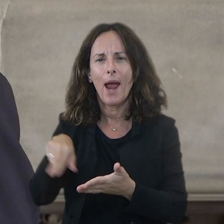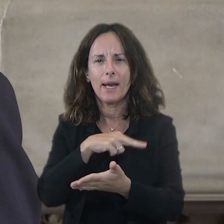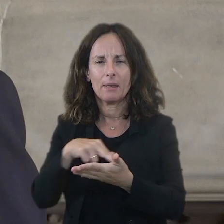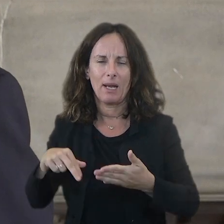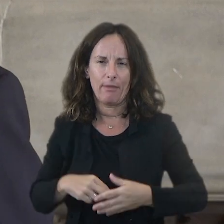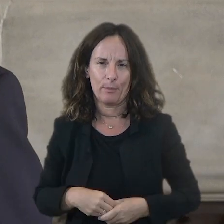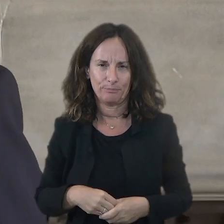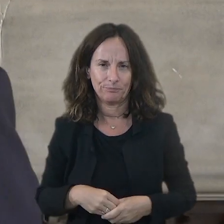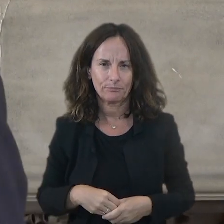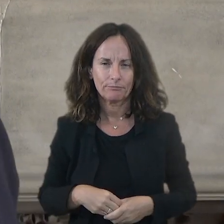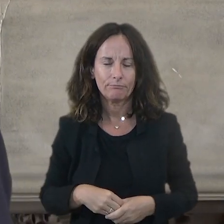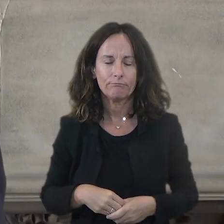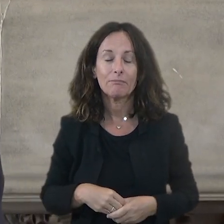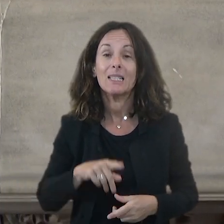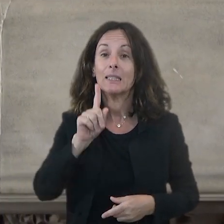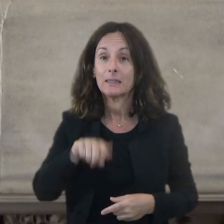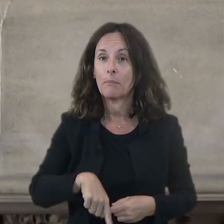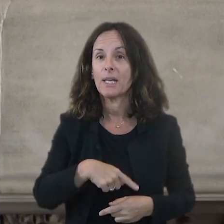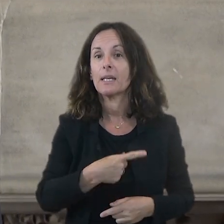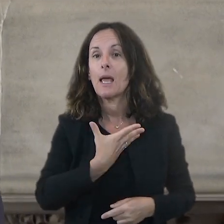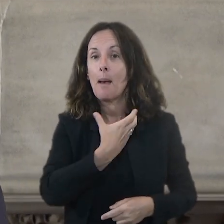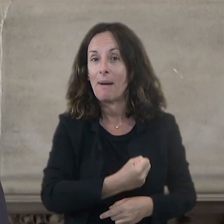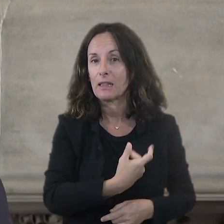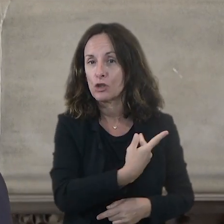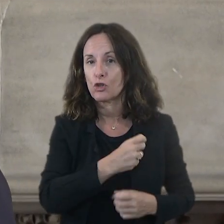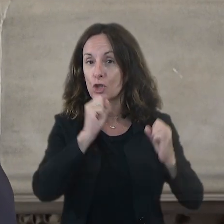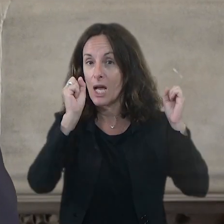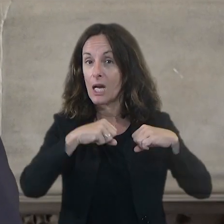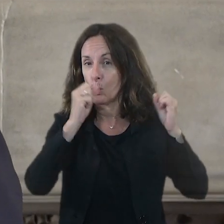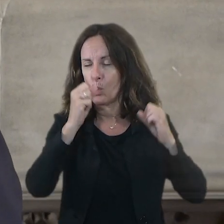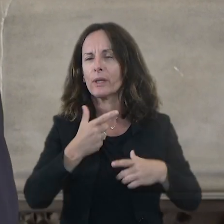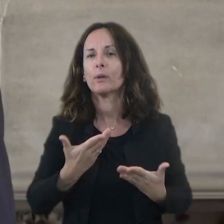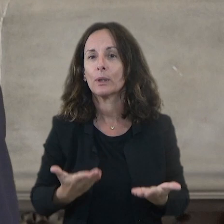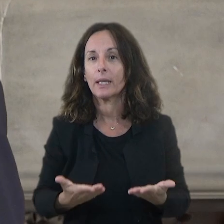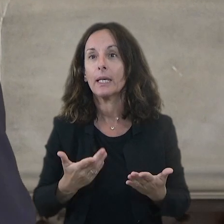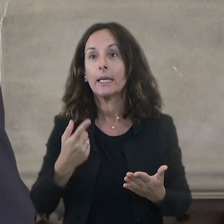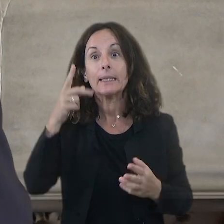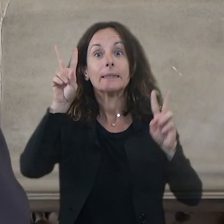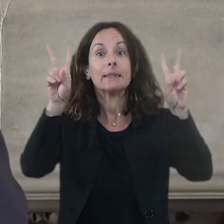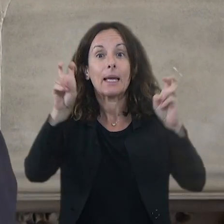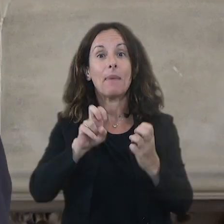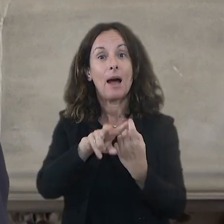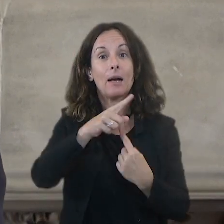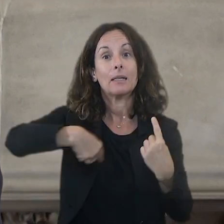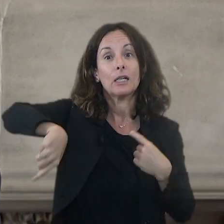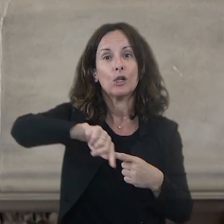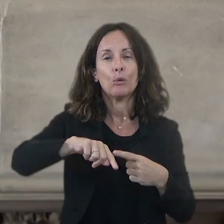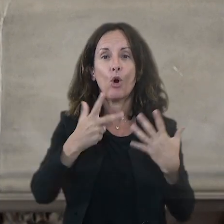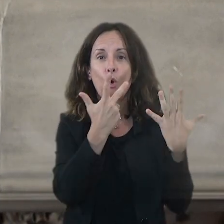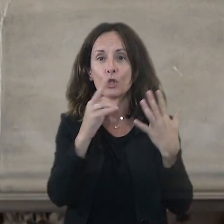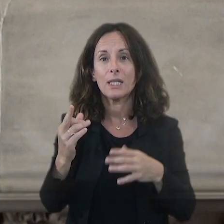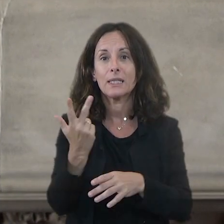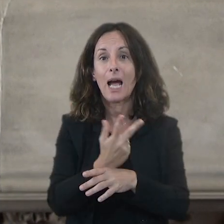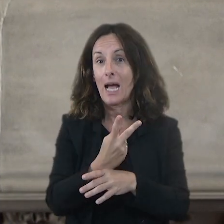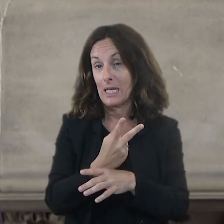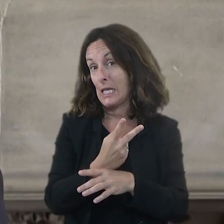han comentat en Esbalda que eliminarem immediatament que tinguem els informes tècnics d'aquesta institució als 80